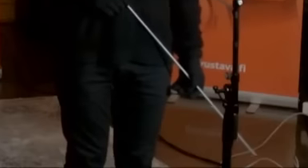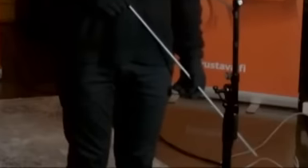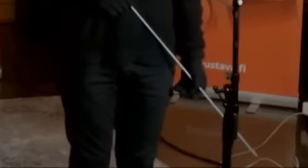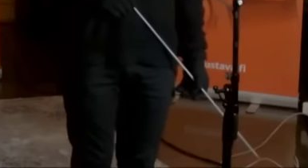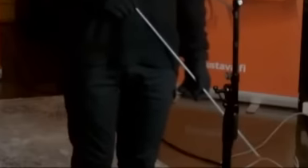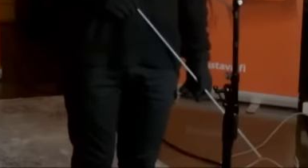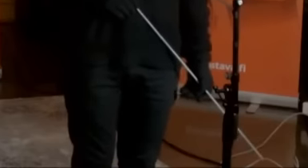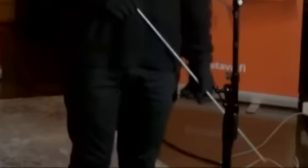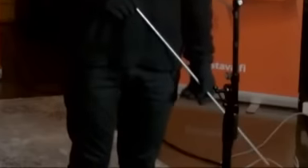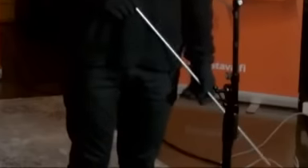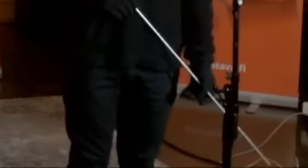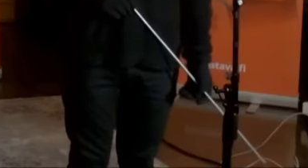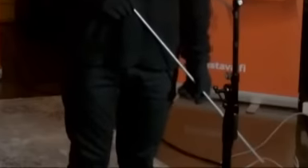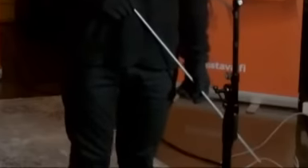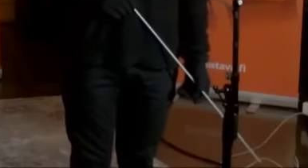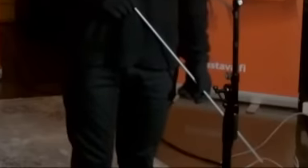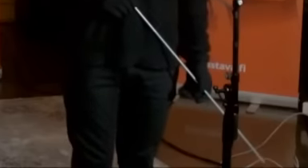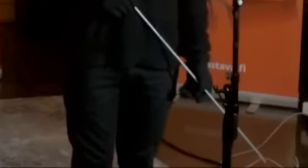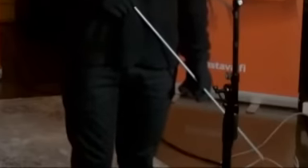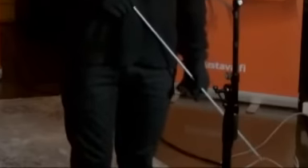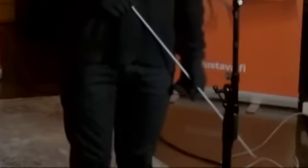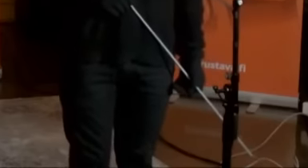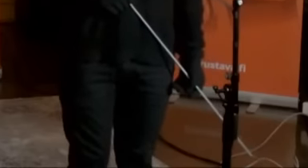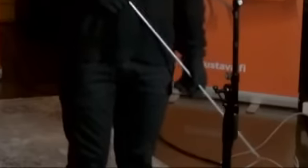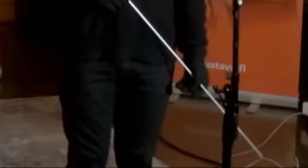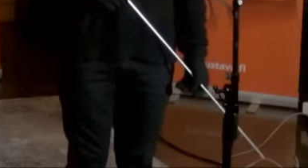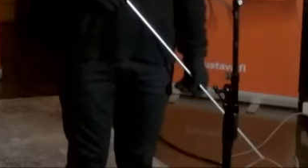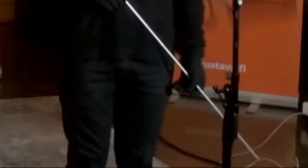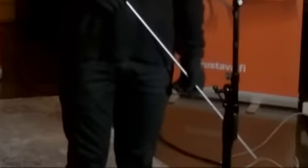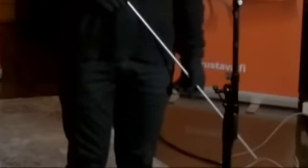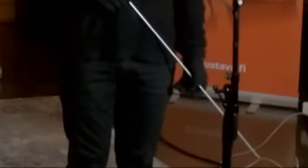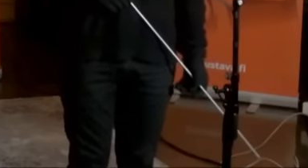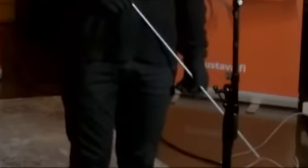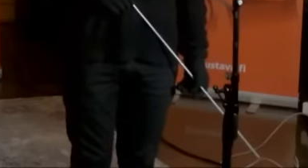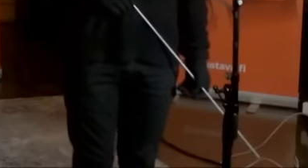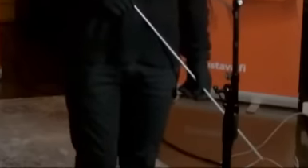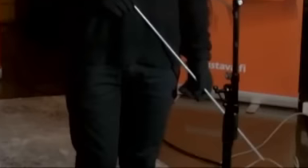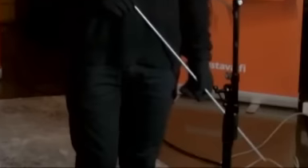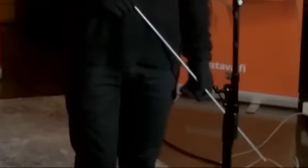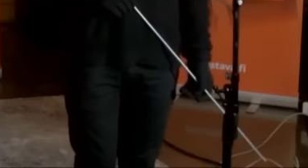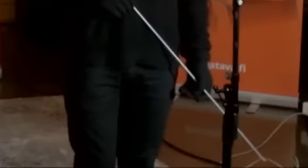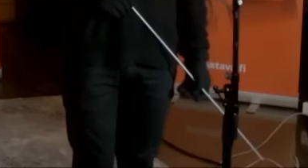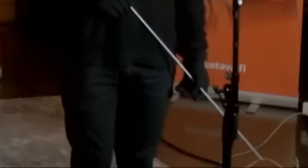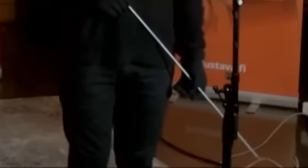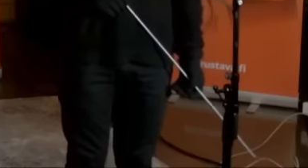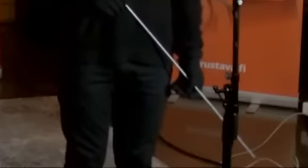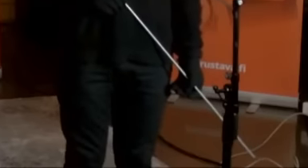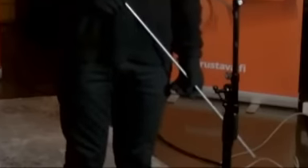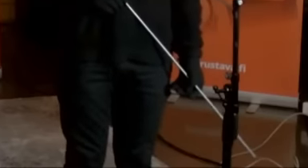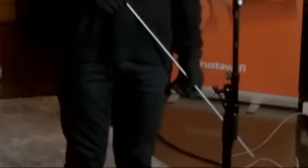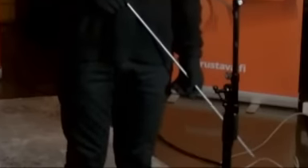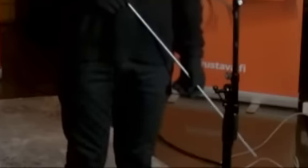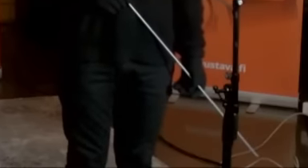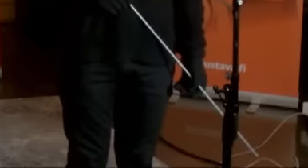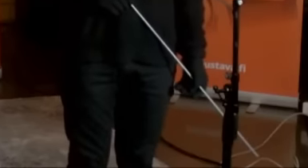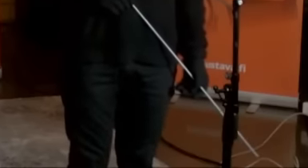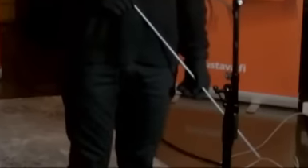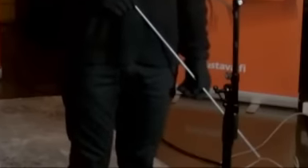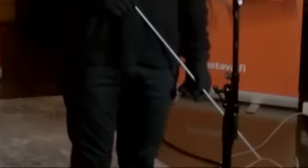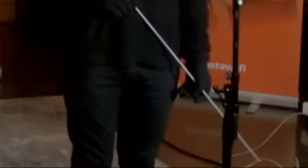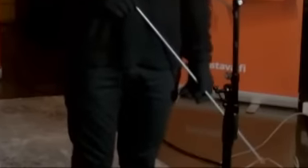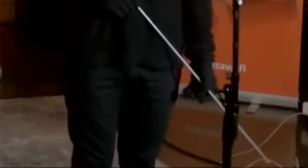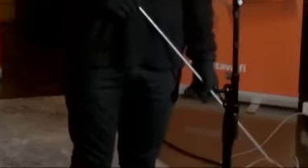esiintyjät tätä kriteeriä ei täytä. Toisena huomiona on todettava, että